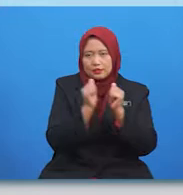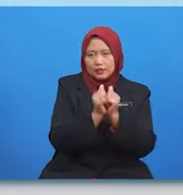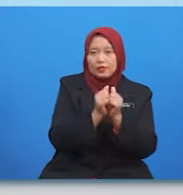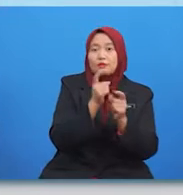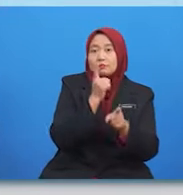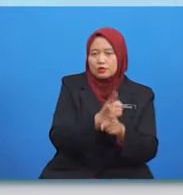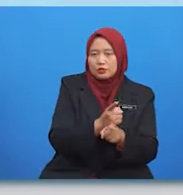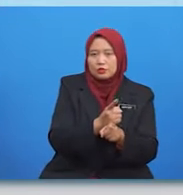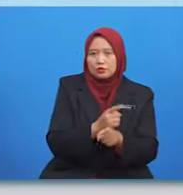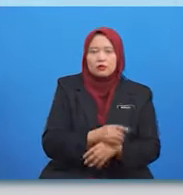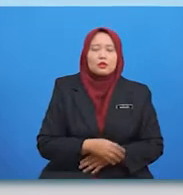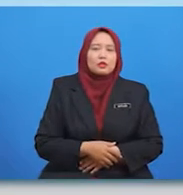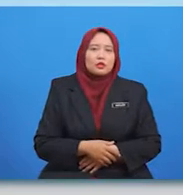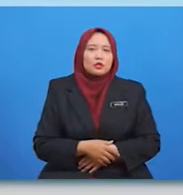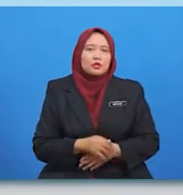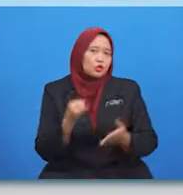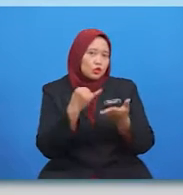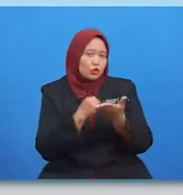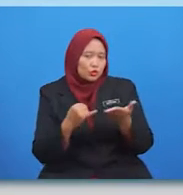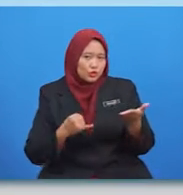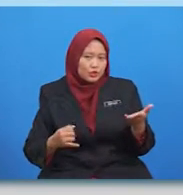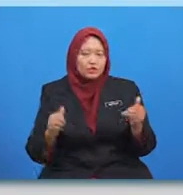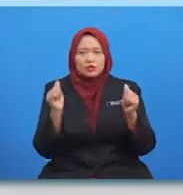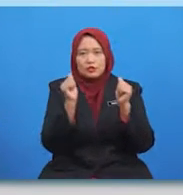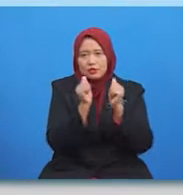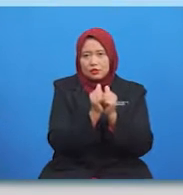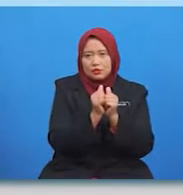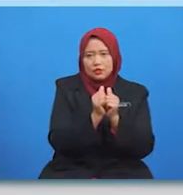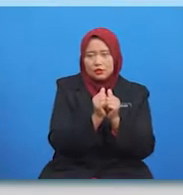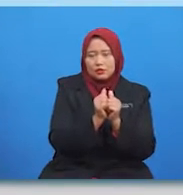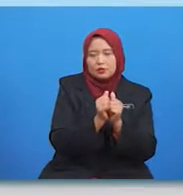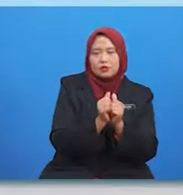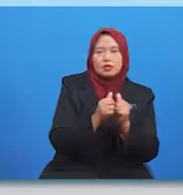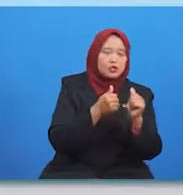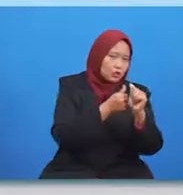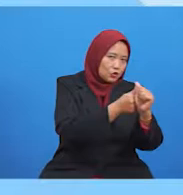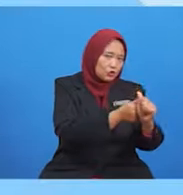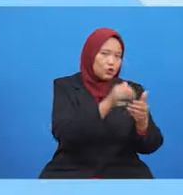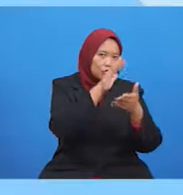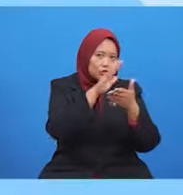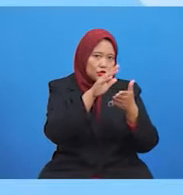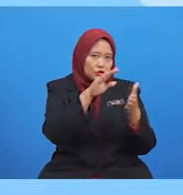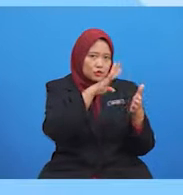Sila lukiskan dengan merujuk jadual yang telah diberikan.